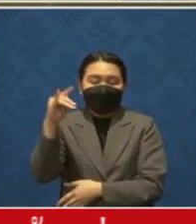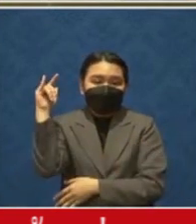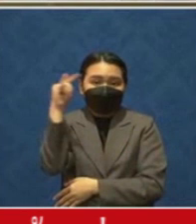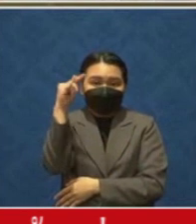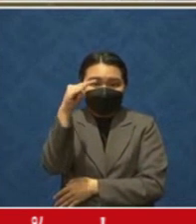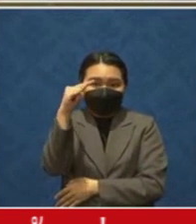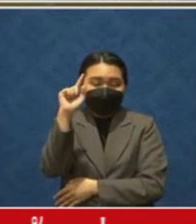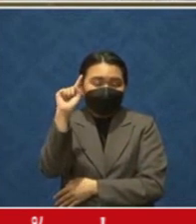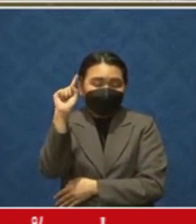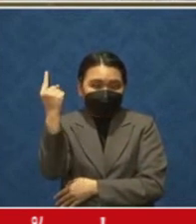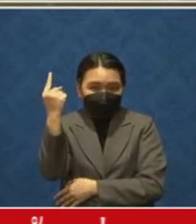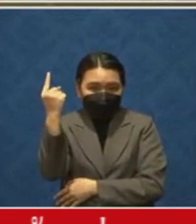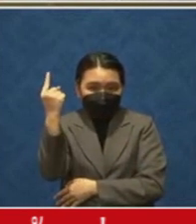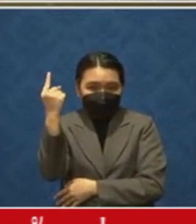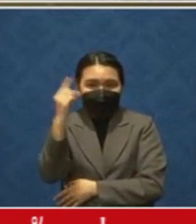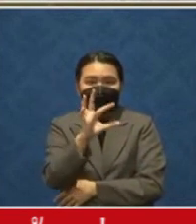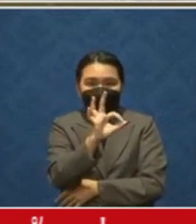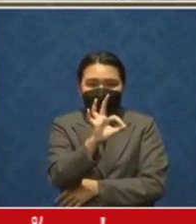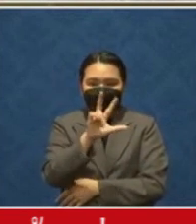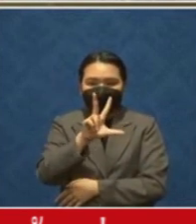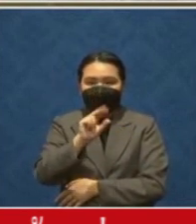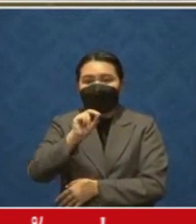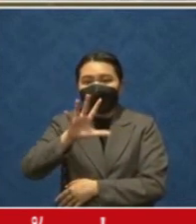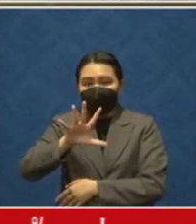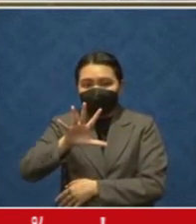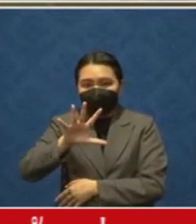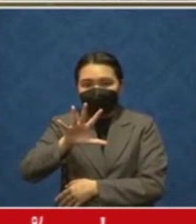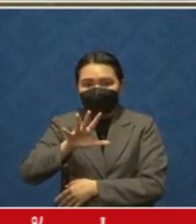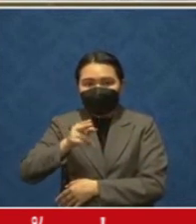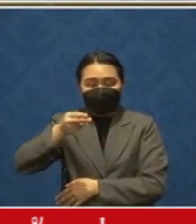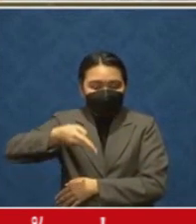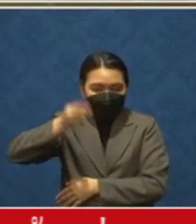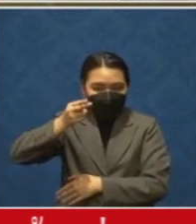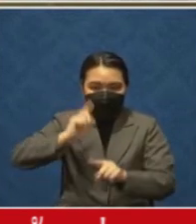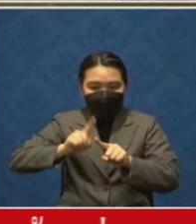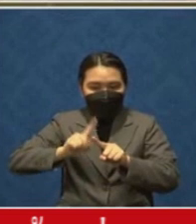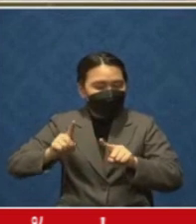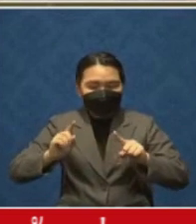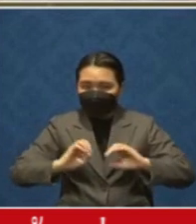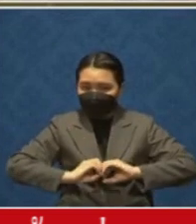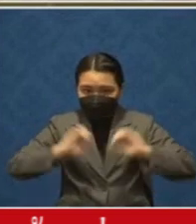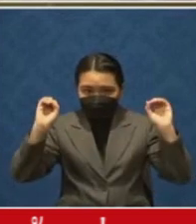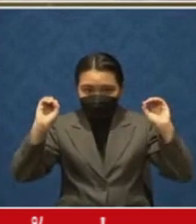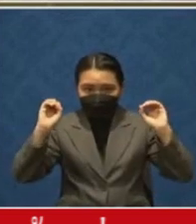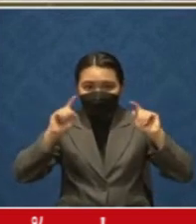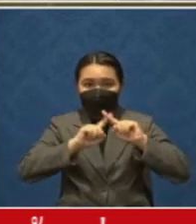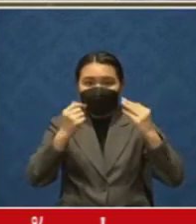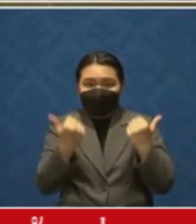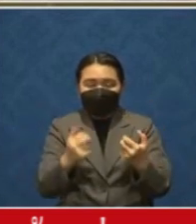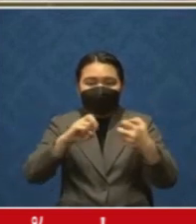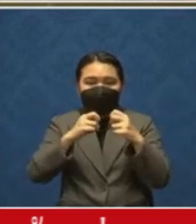ใหม่ทางยุทธศาสตร์ F-35 ไม่มีอาวุธท่ามกลางวิกฤตทางเศรษฐ